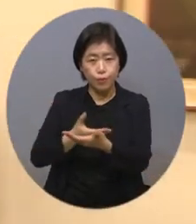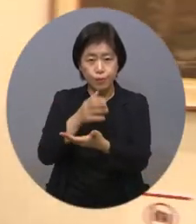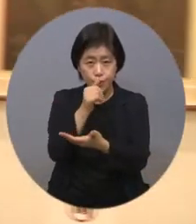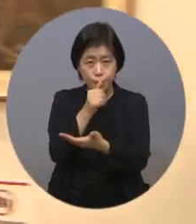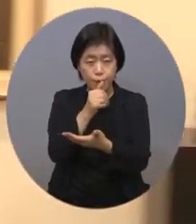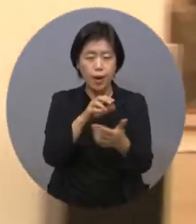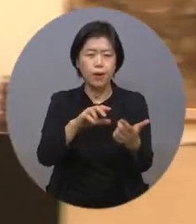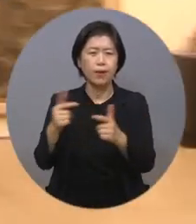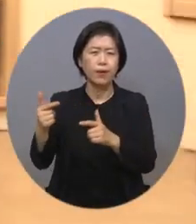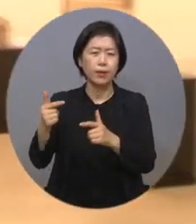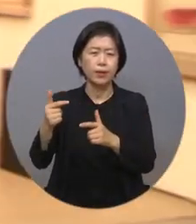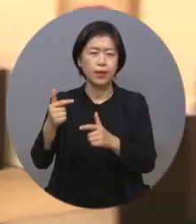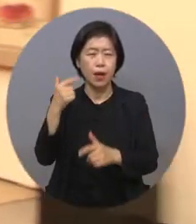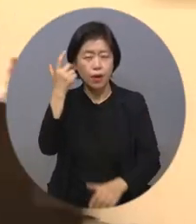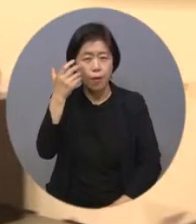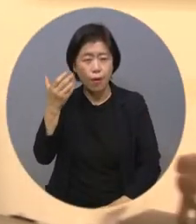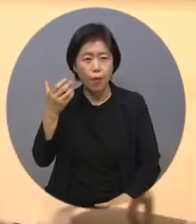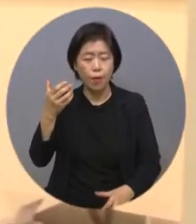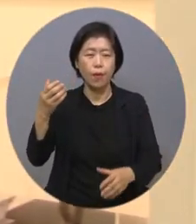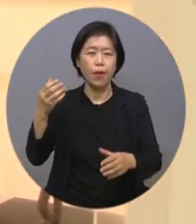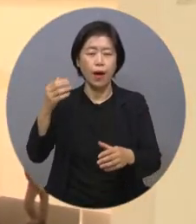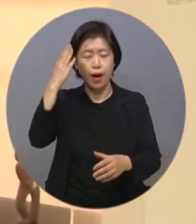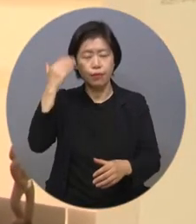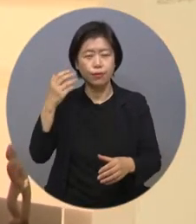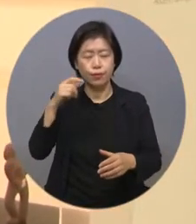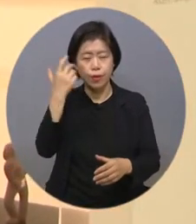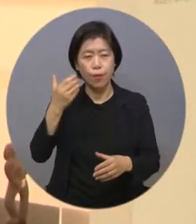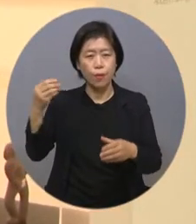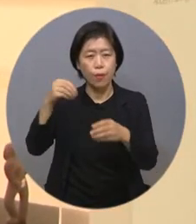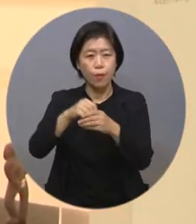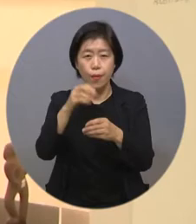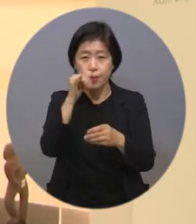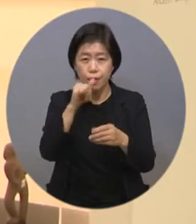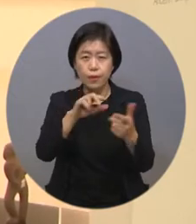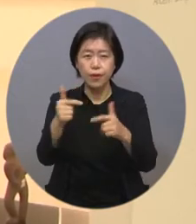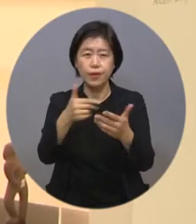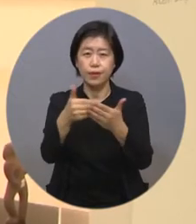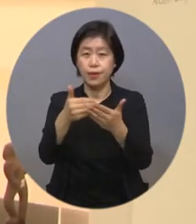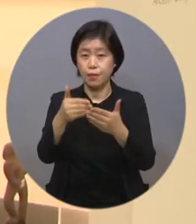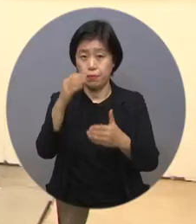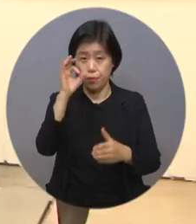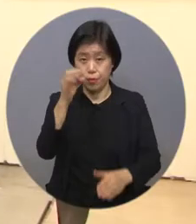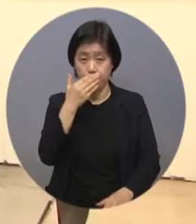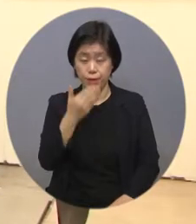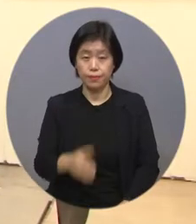우리의 영혼이 담긴 홍산 문화 작품이 전시되어 감상할 수 있습니다.